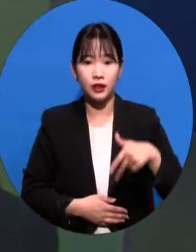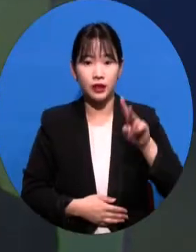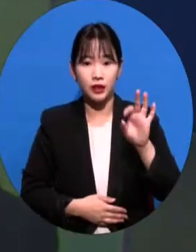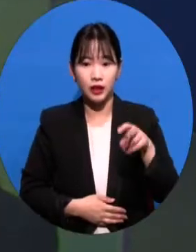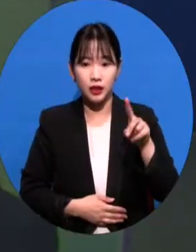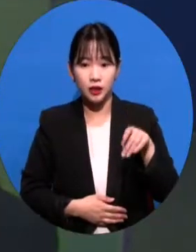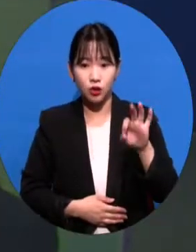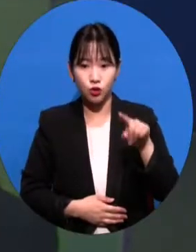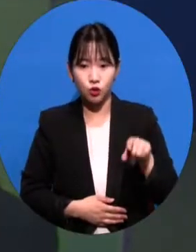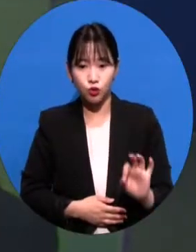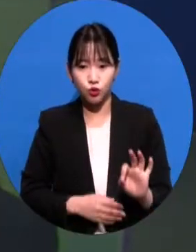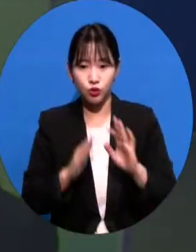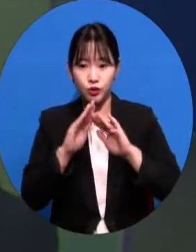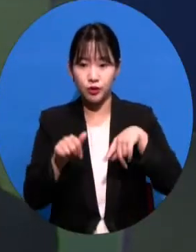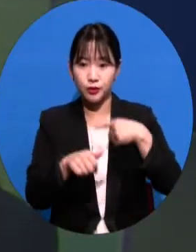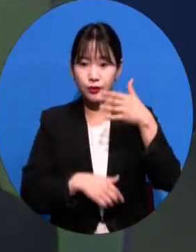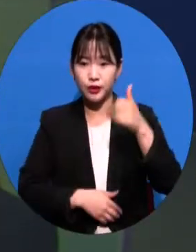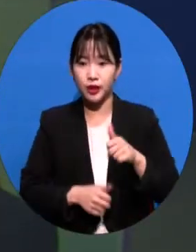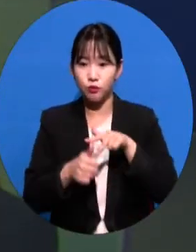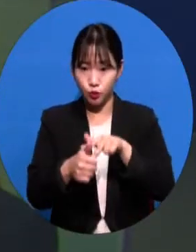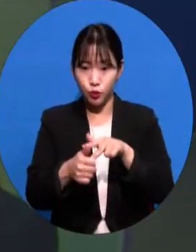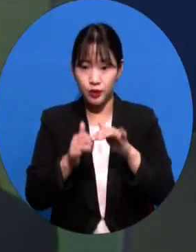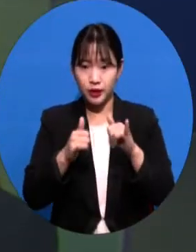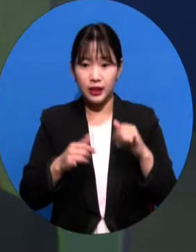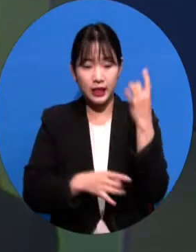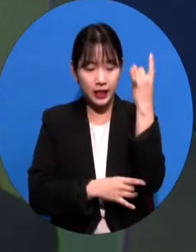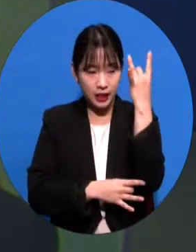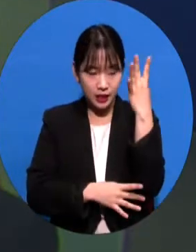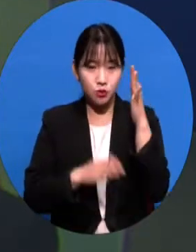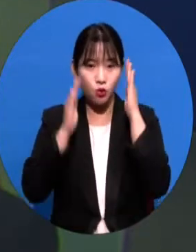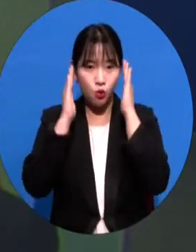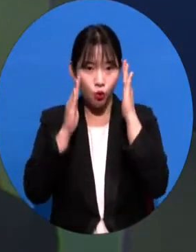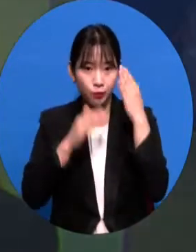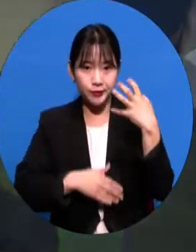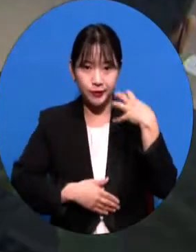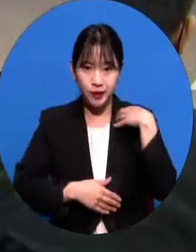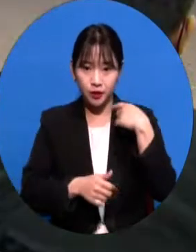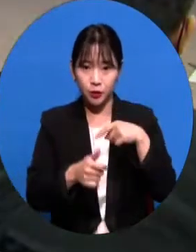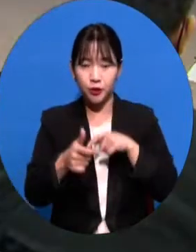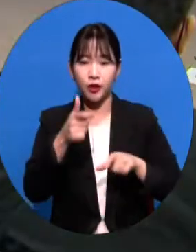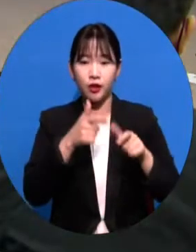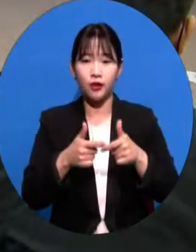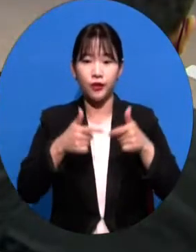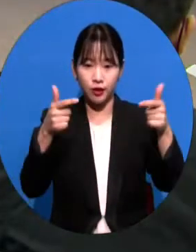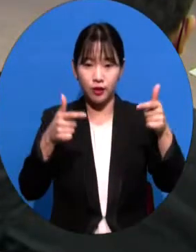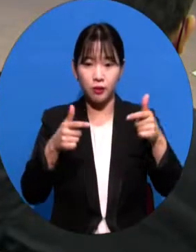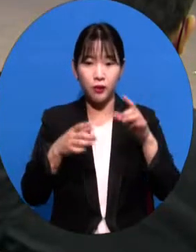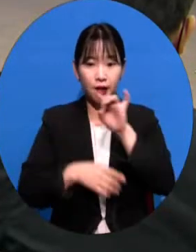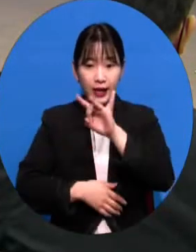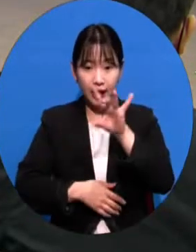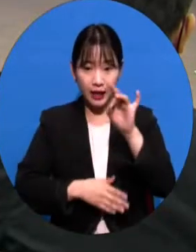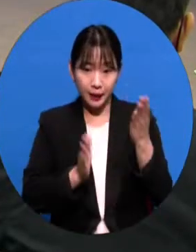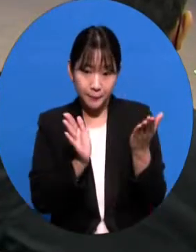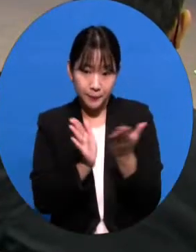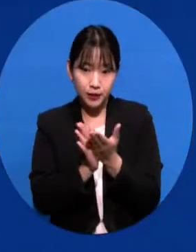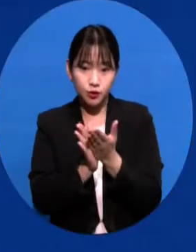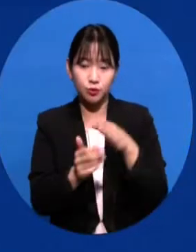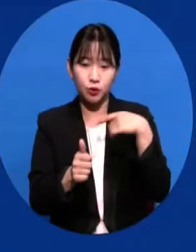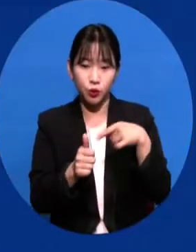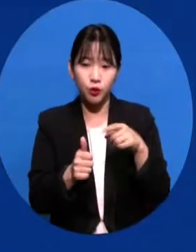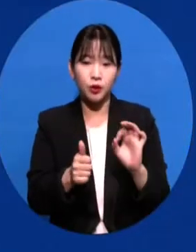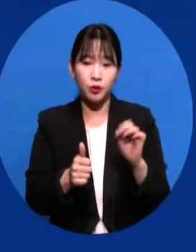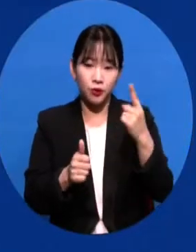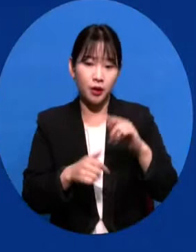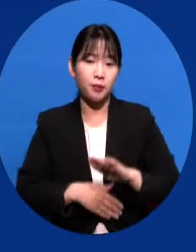장서궁 전라남도 교육감 예비 후보는 기초, 기본 학력 책임 교육을 더욱 확대하고 개별 맞춤 교육으로 모든